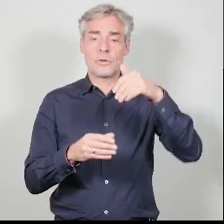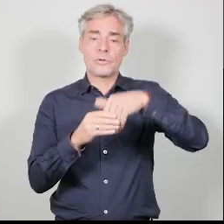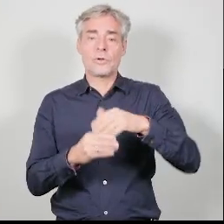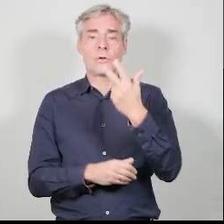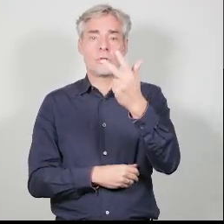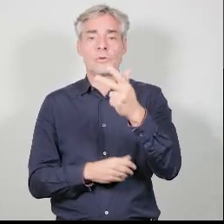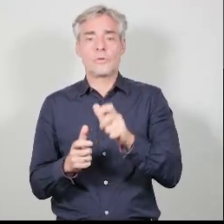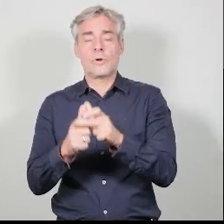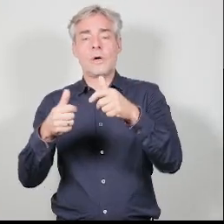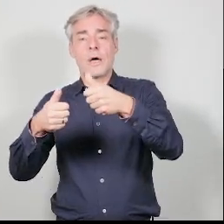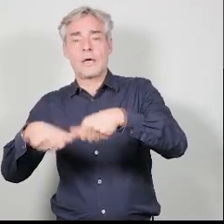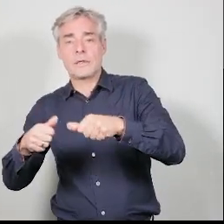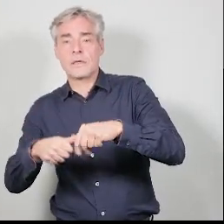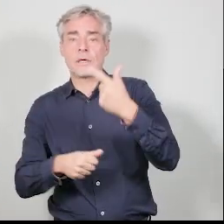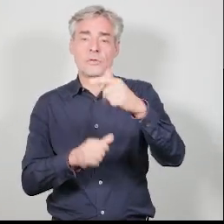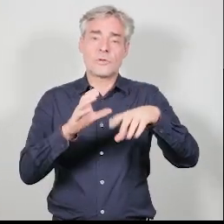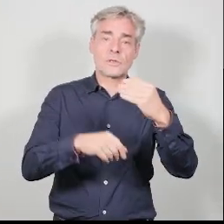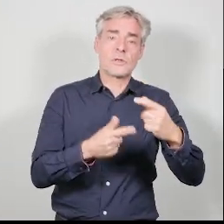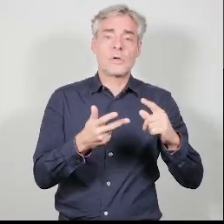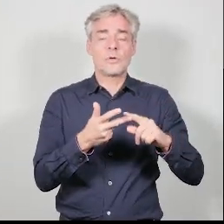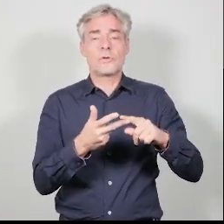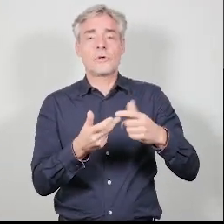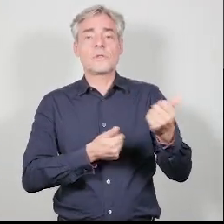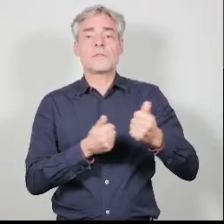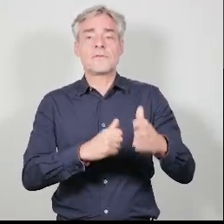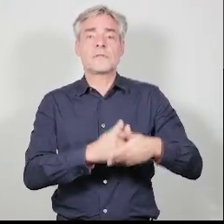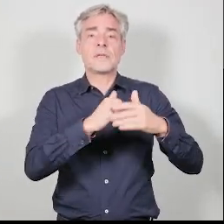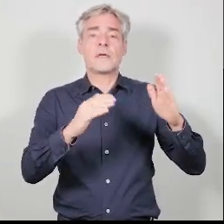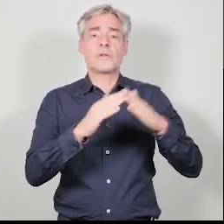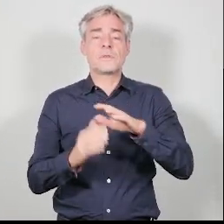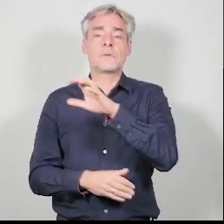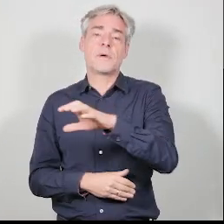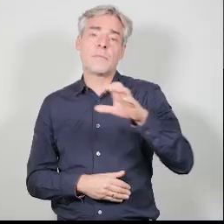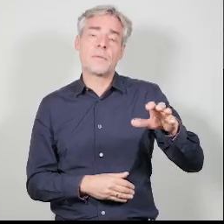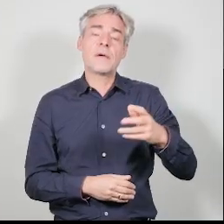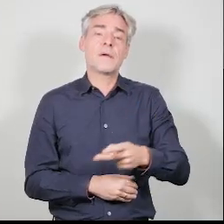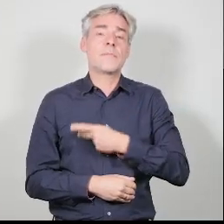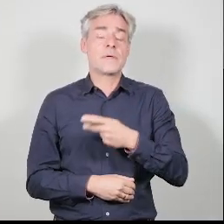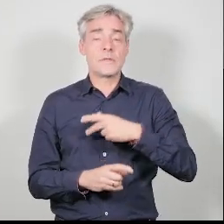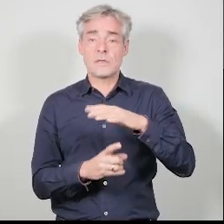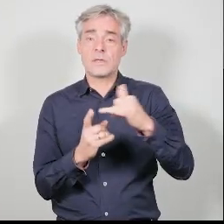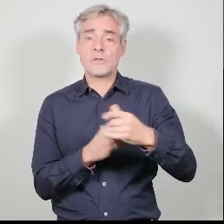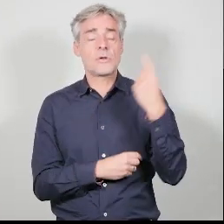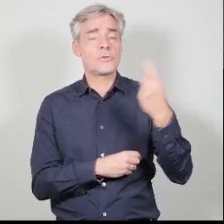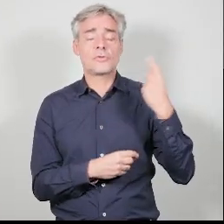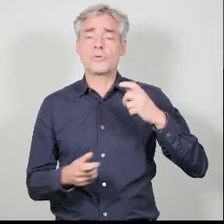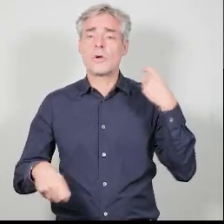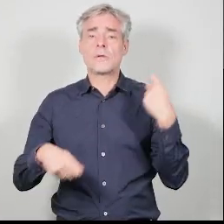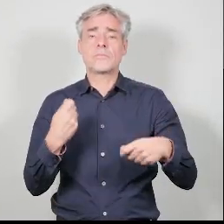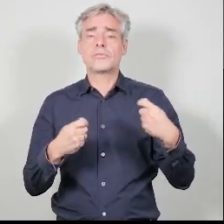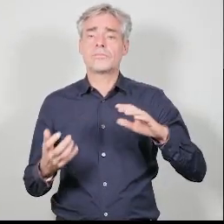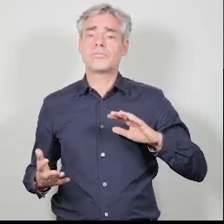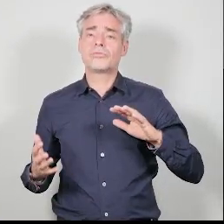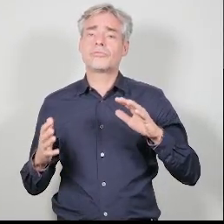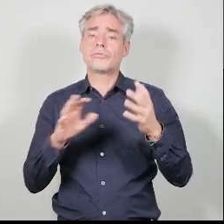de 3 internats, 2 externats, 2 services de soutien à domicile. Donc, en fait, le médico-social, il a toujours été un secteur